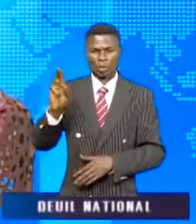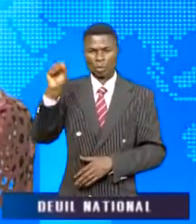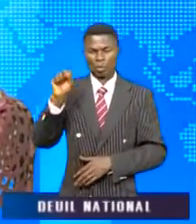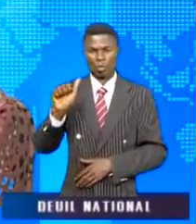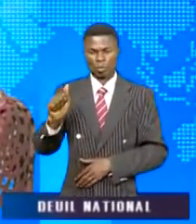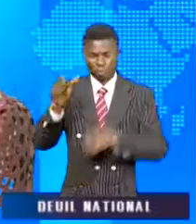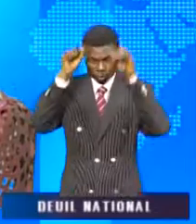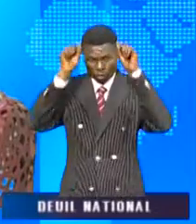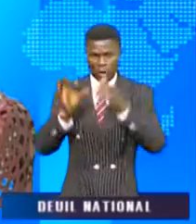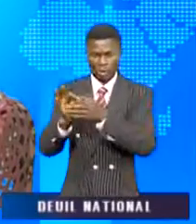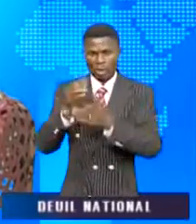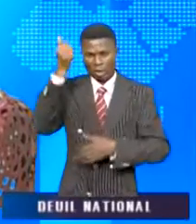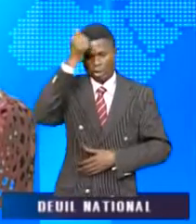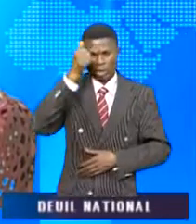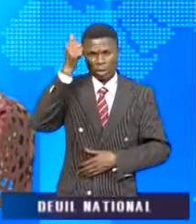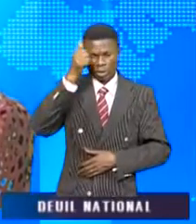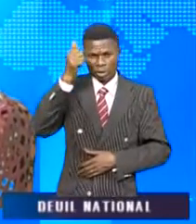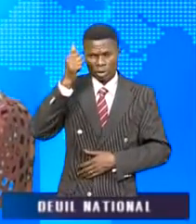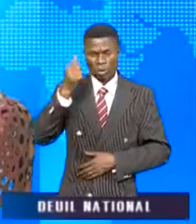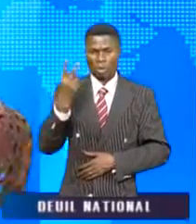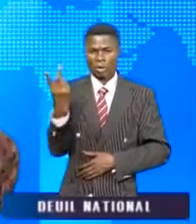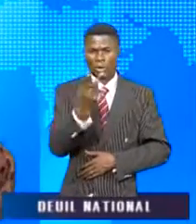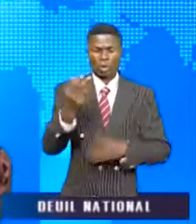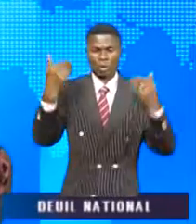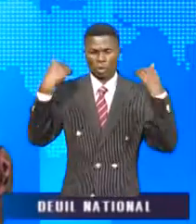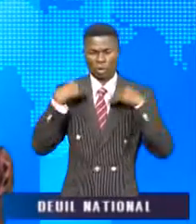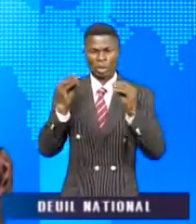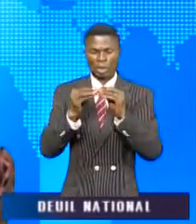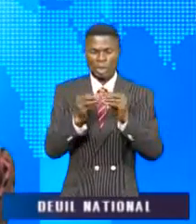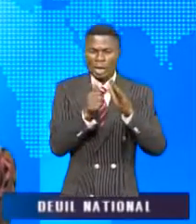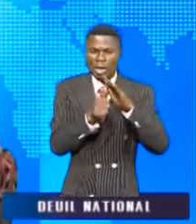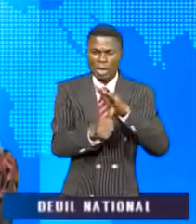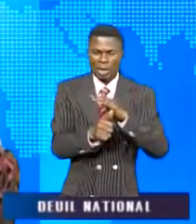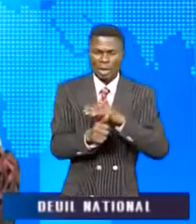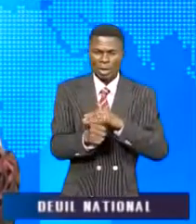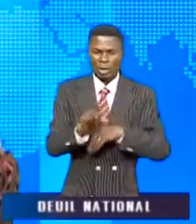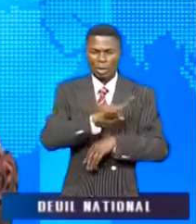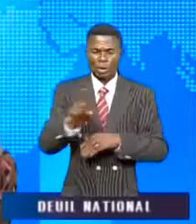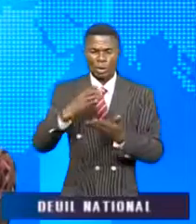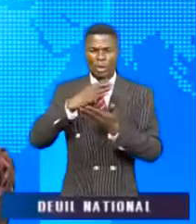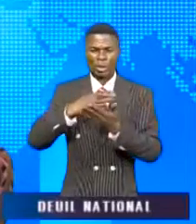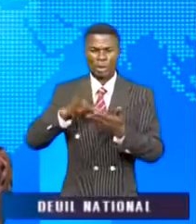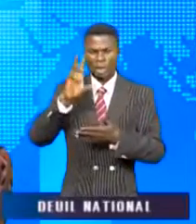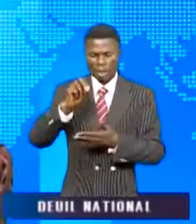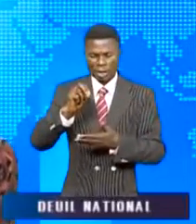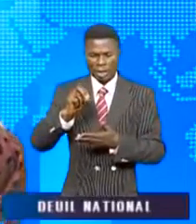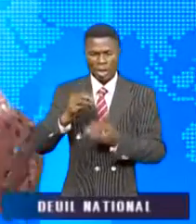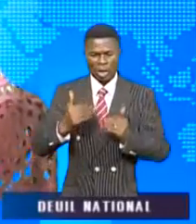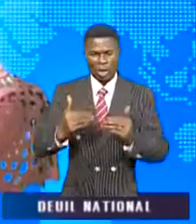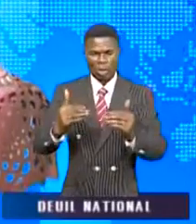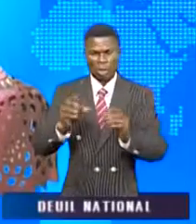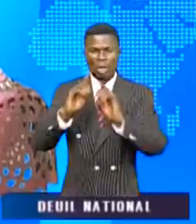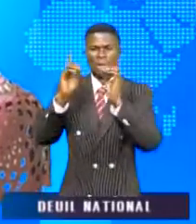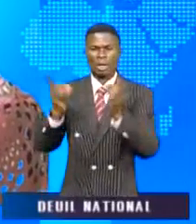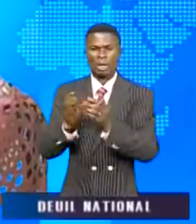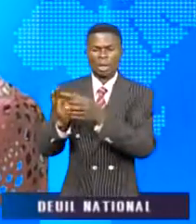Mahamat, président de l'Union africaine. Les deux personnalités ont eu une réunion à huis clos de plus d'une heure et demie avant d'élargir à la délégation